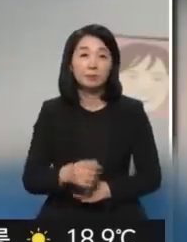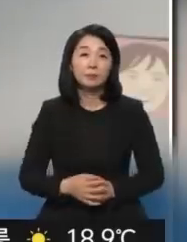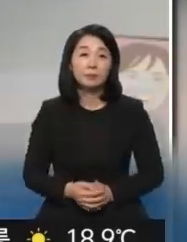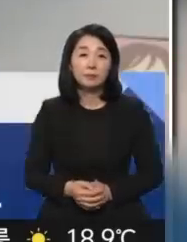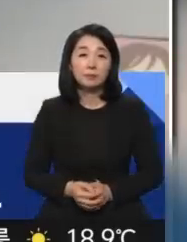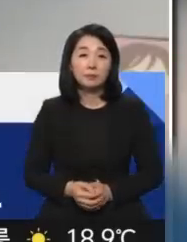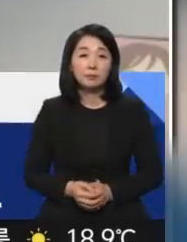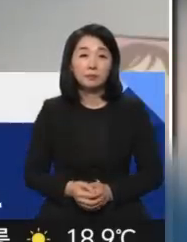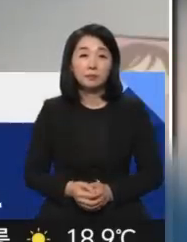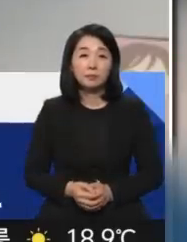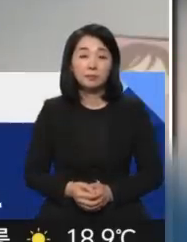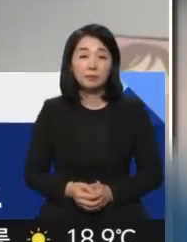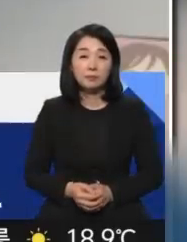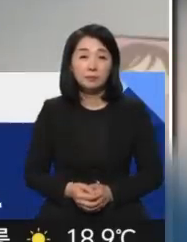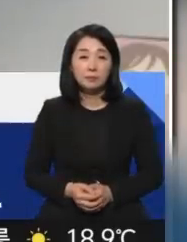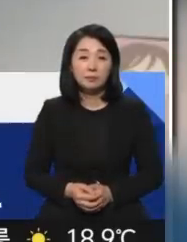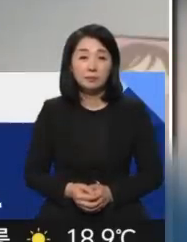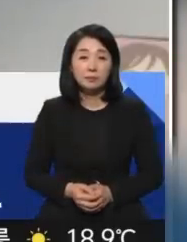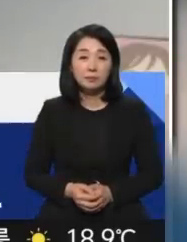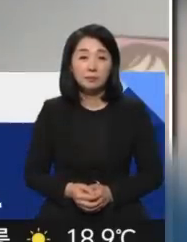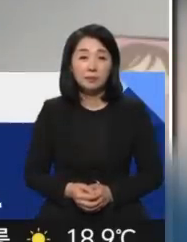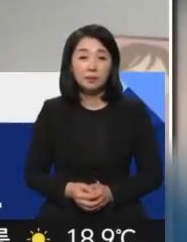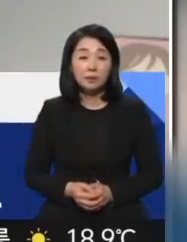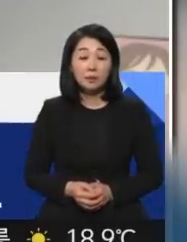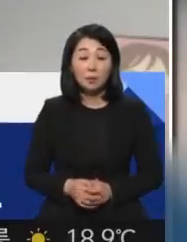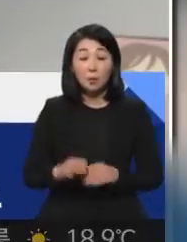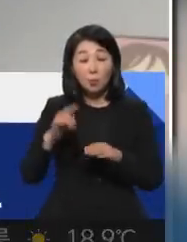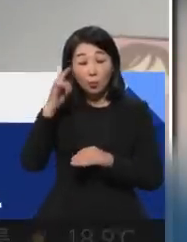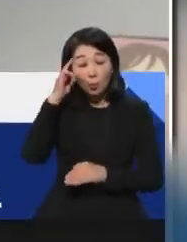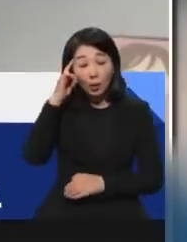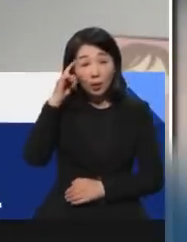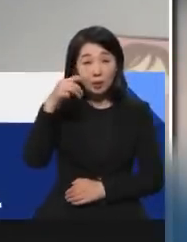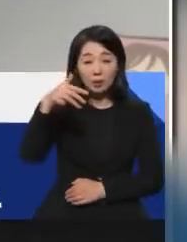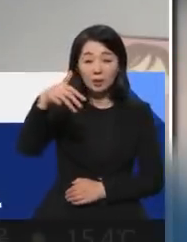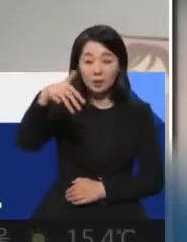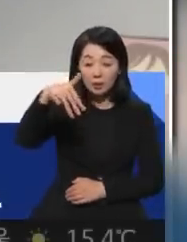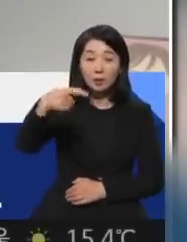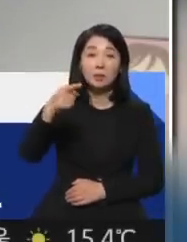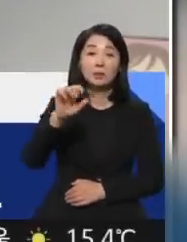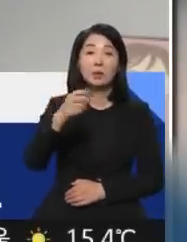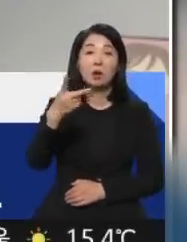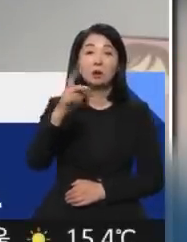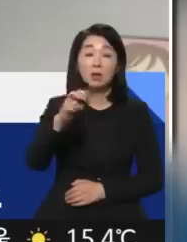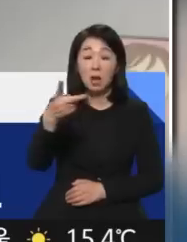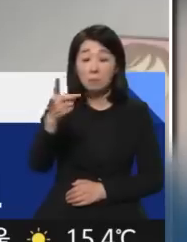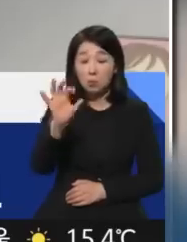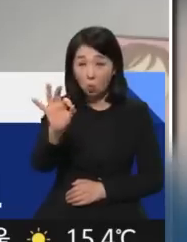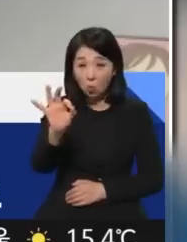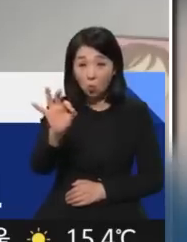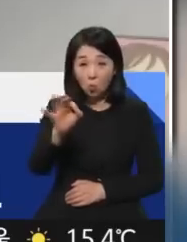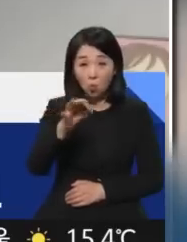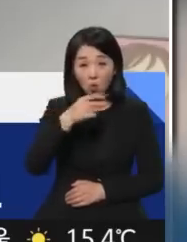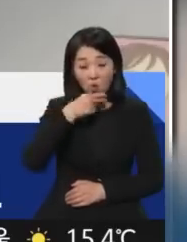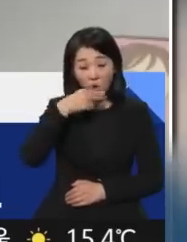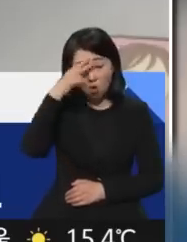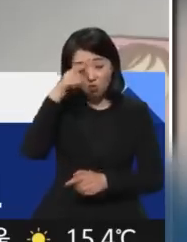드디어 이 청담동 룸바 게이트의 직접 목격자였었던